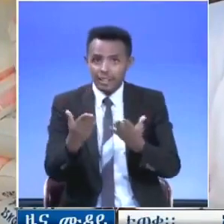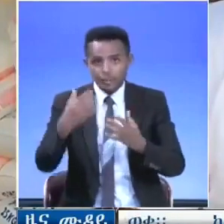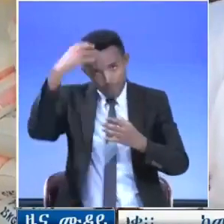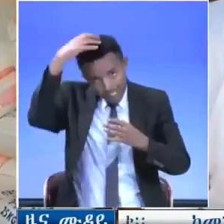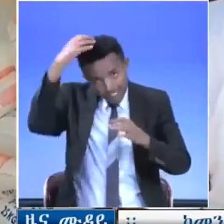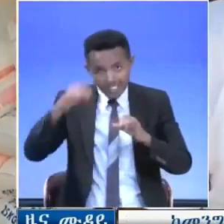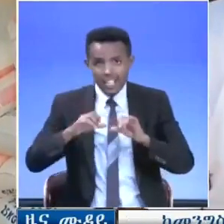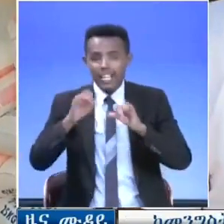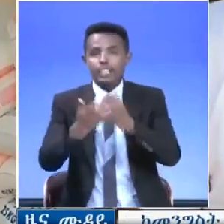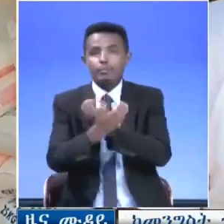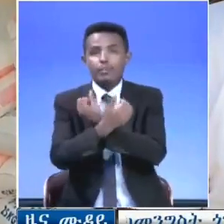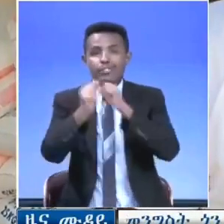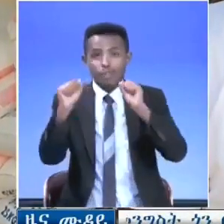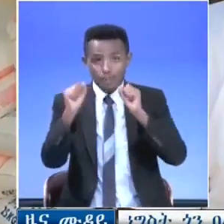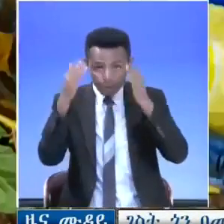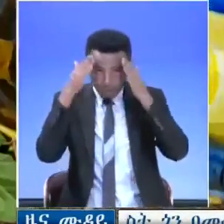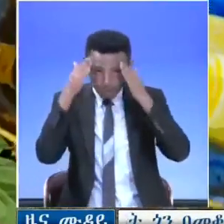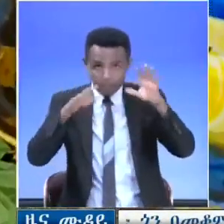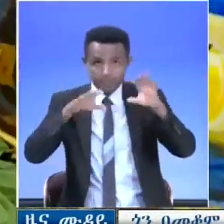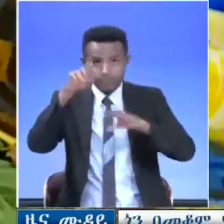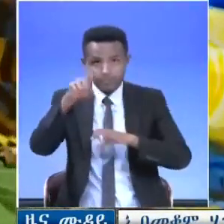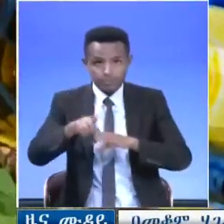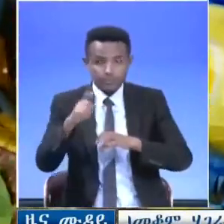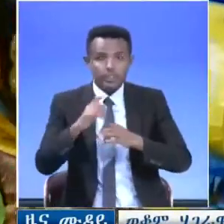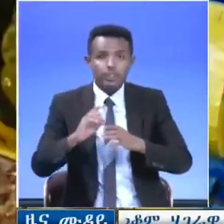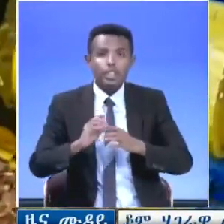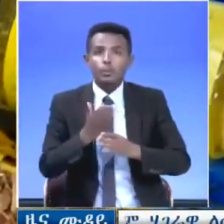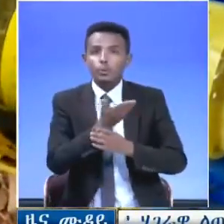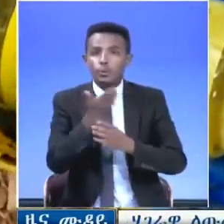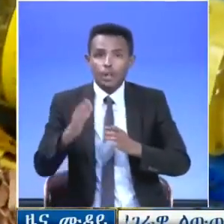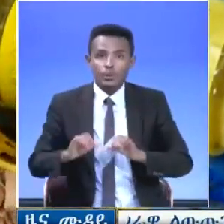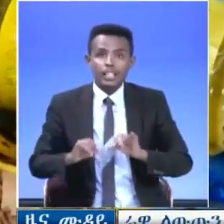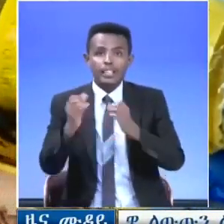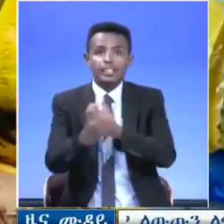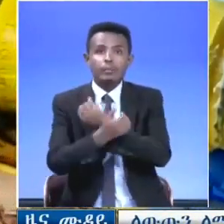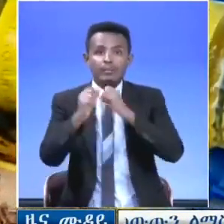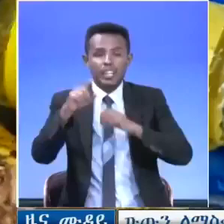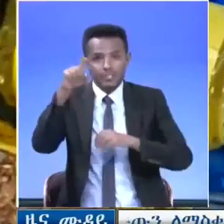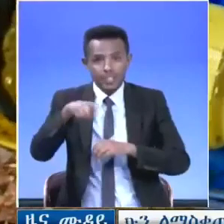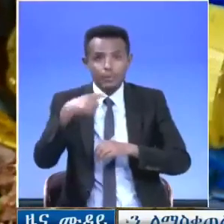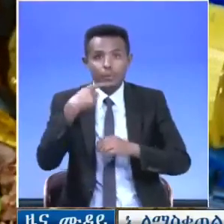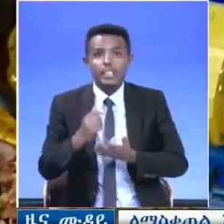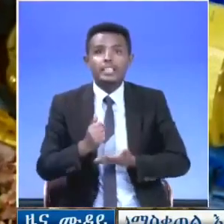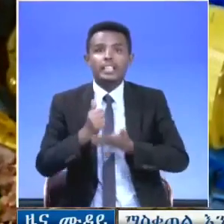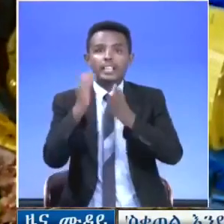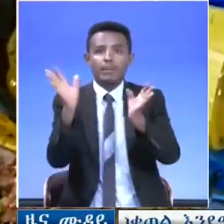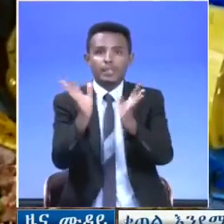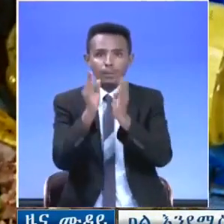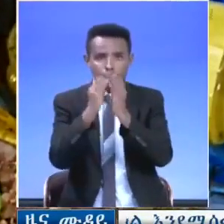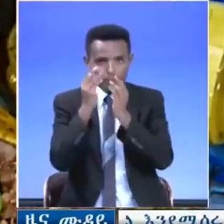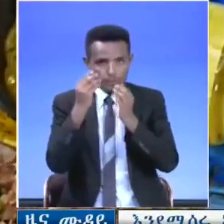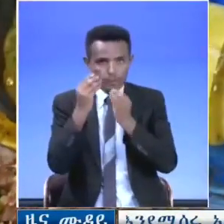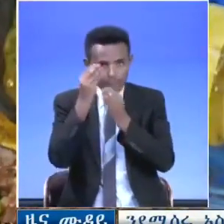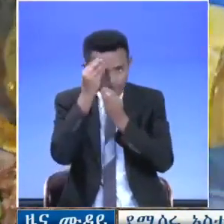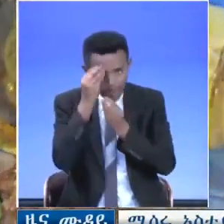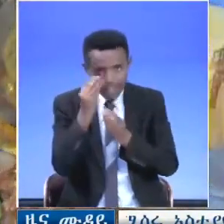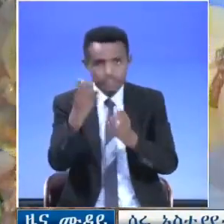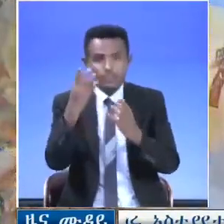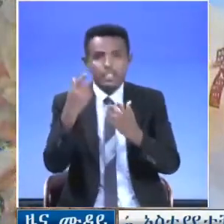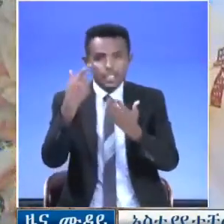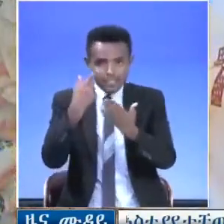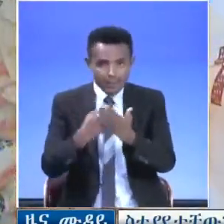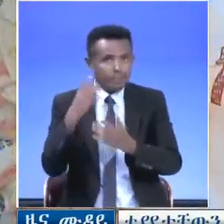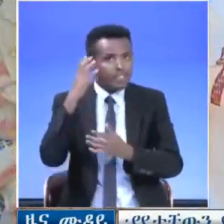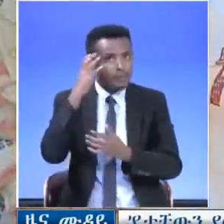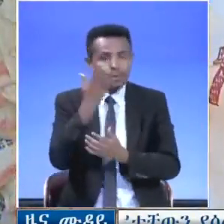ነው ትኩረት ሊያደርግ የሚገባው ብለን ነው የምናስበው። ጉዳዩ ዘለቂታዊ መፍትሄ ያስፈልገዋል ሲሉም የድጋፍ አሰባሳቢዎቹ አመላክተዋል። እዚህ የሚሰማህ